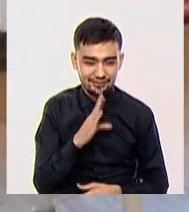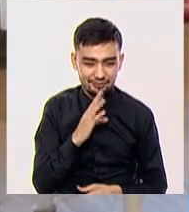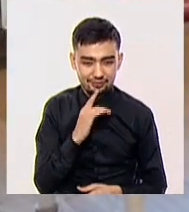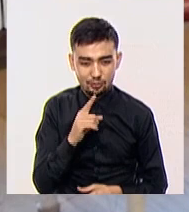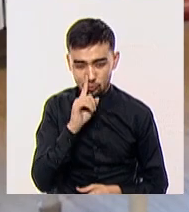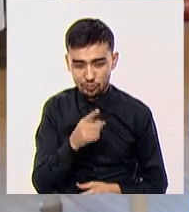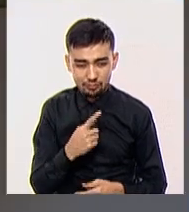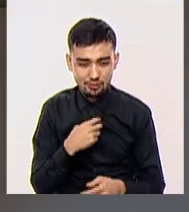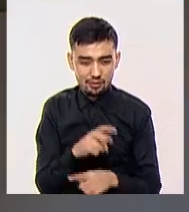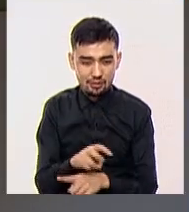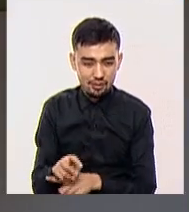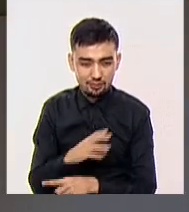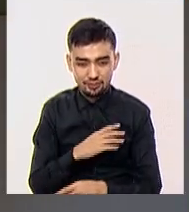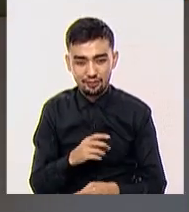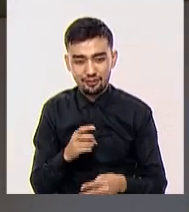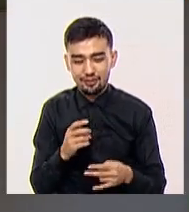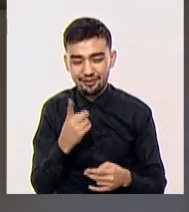за год не пропустили